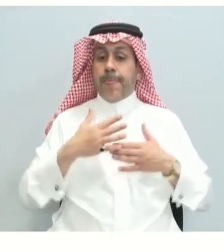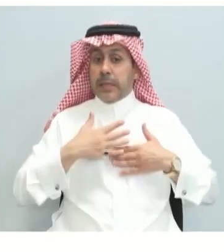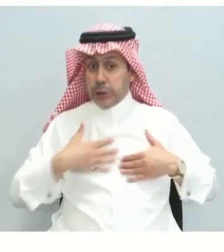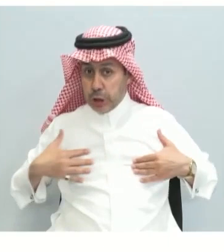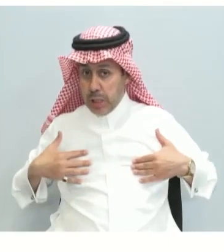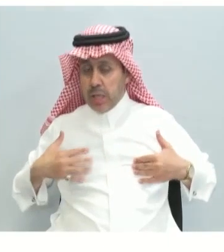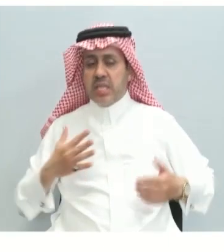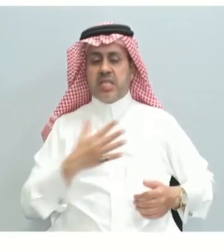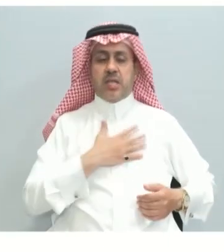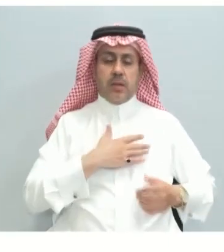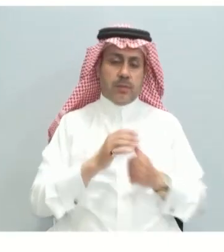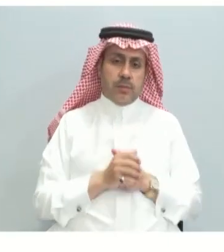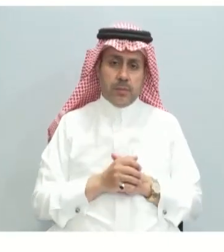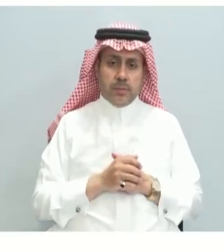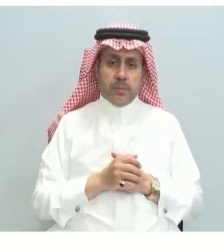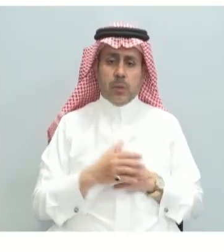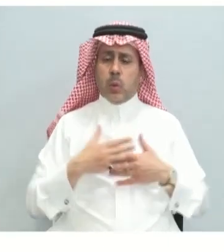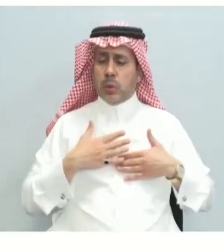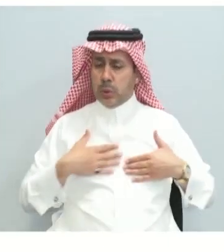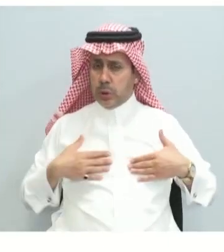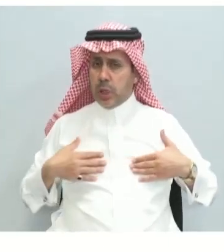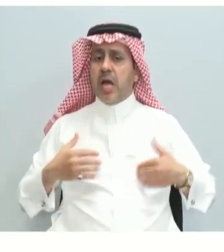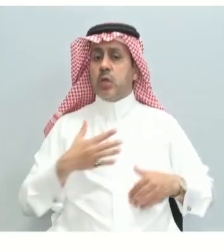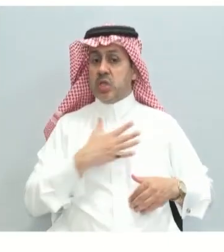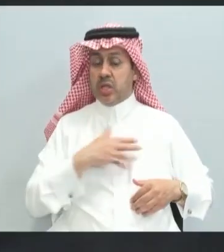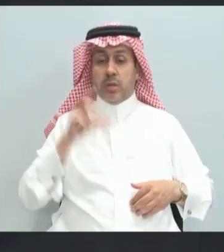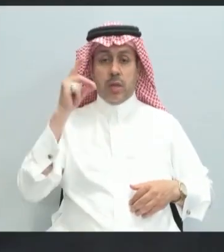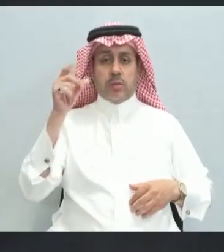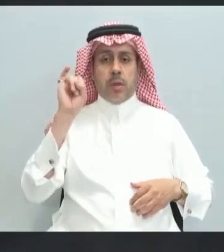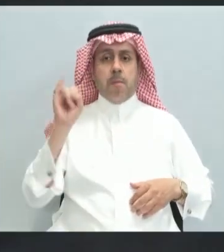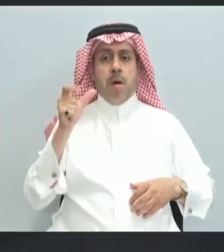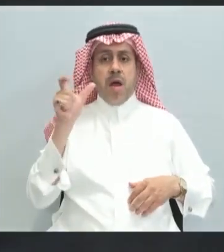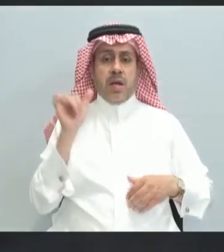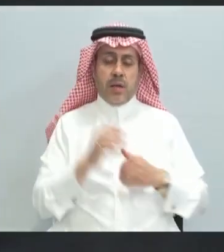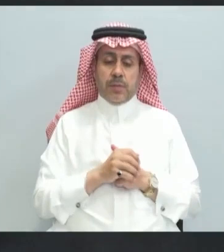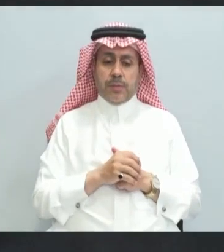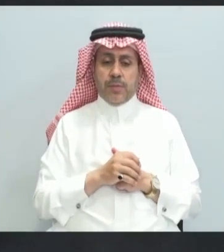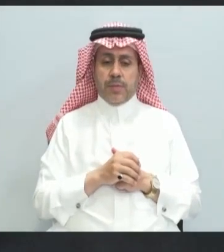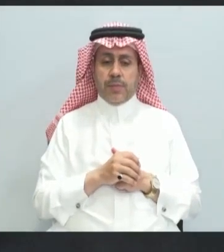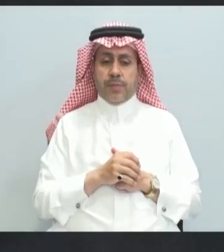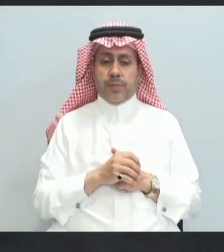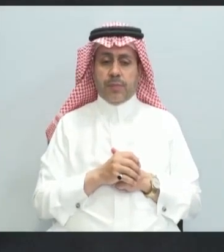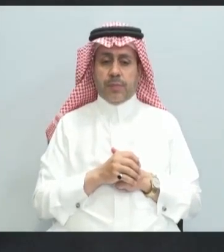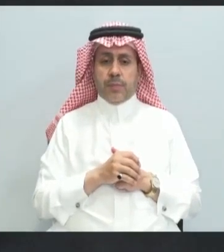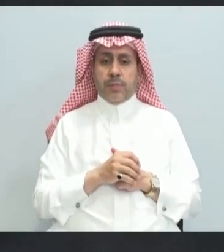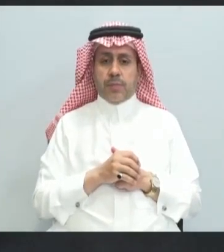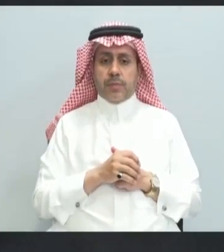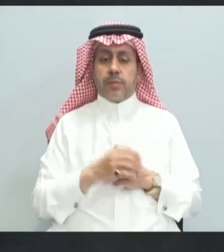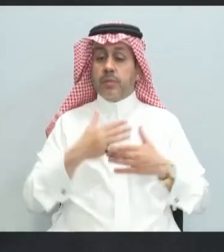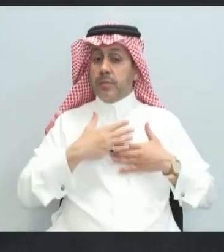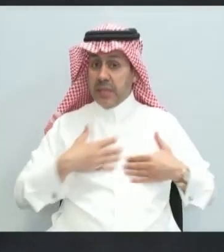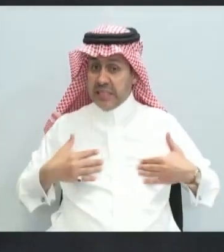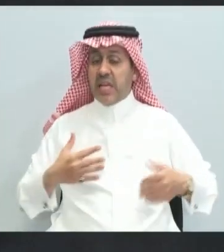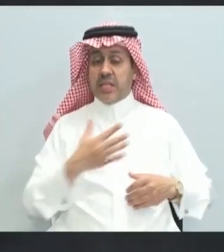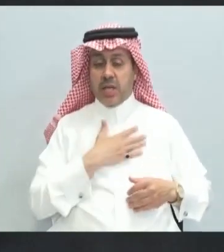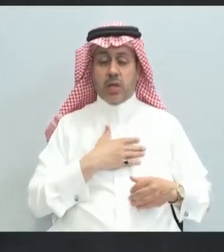انشراح الصدر وطمأنينته. لاحظوا، هو ليس إقبال أو إدبار، هو مجرد أنه ينشرح صدره